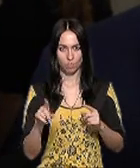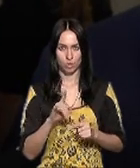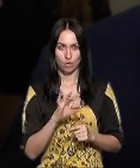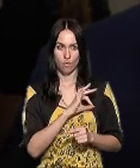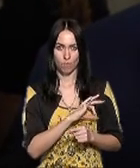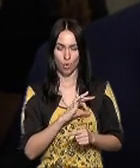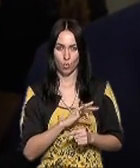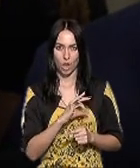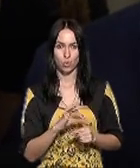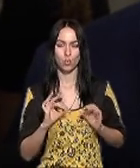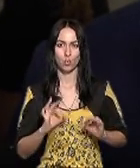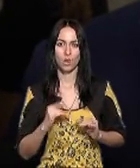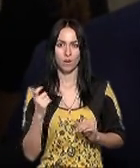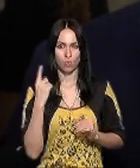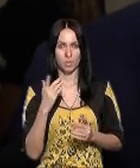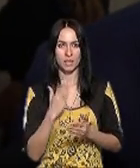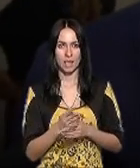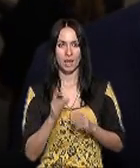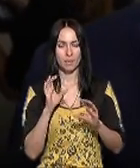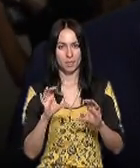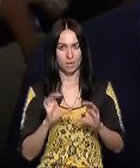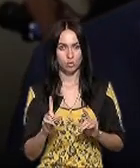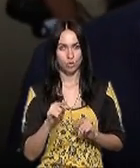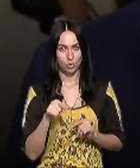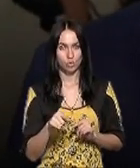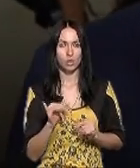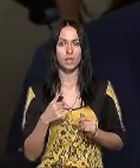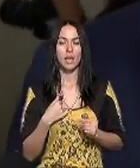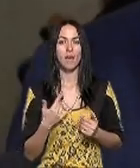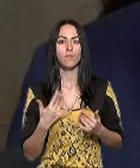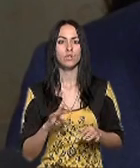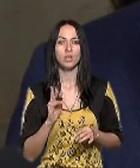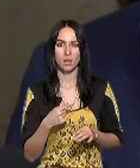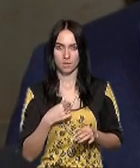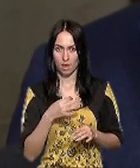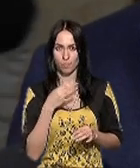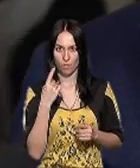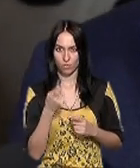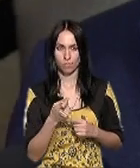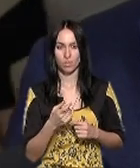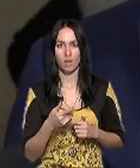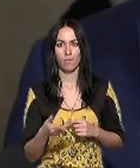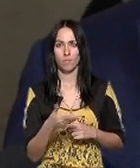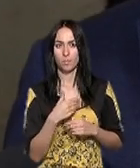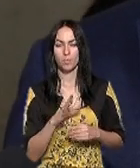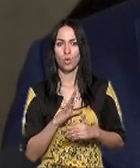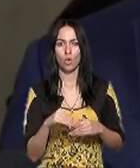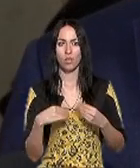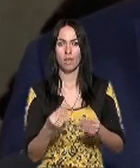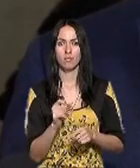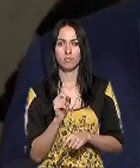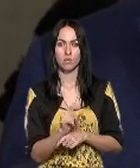Харківської області є кримінальне провадження щодо цього. Мною було, як я вже повідомляв, мною було моїм підлеглим надано завдання для того, щоб